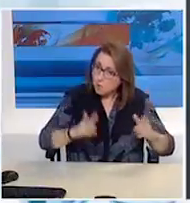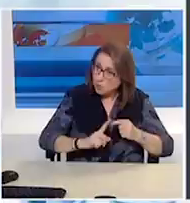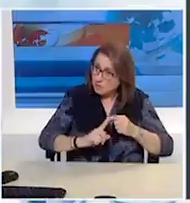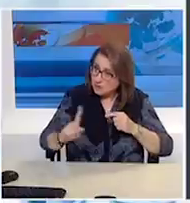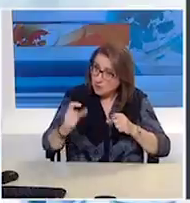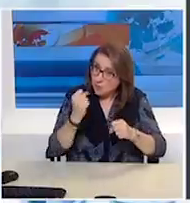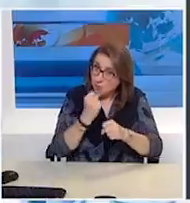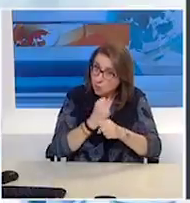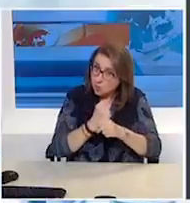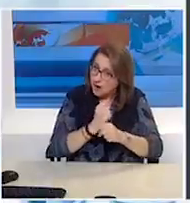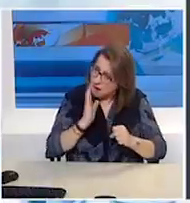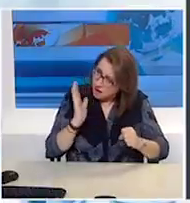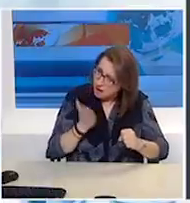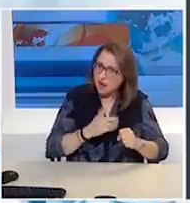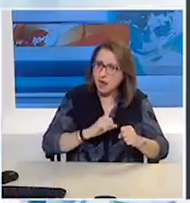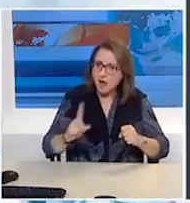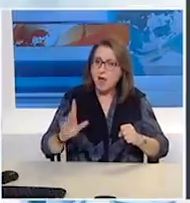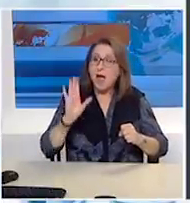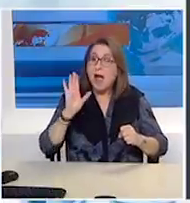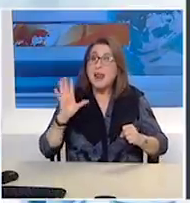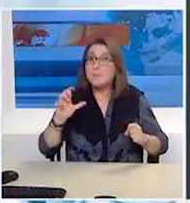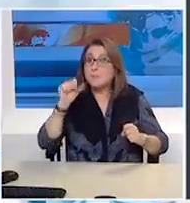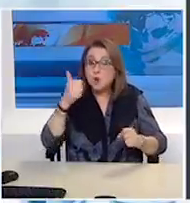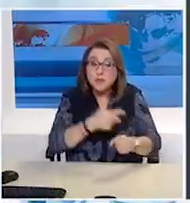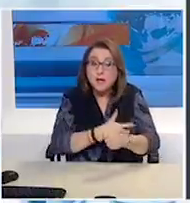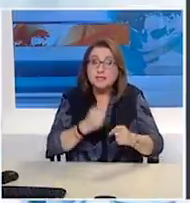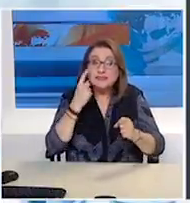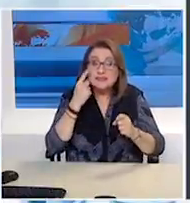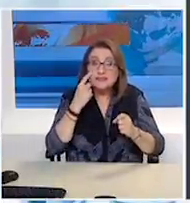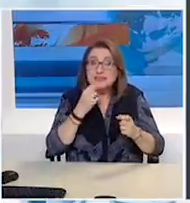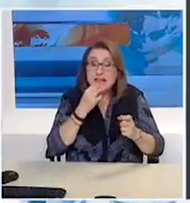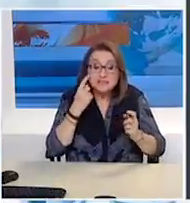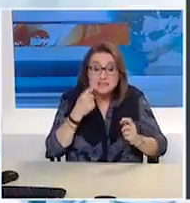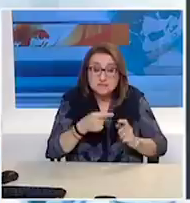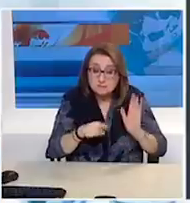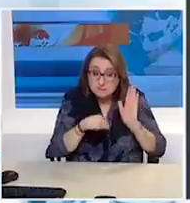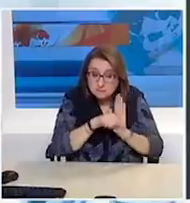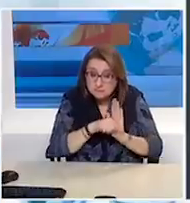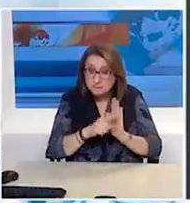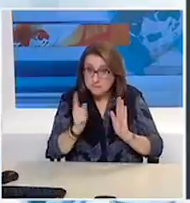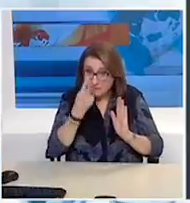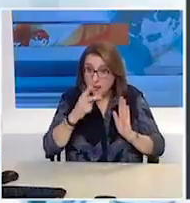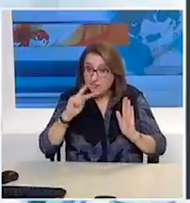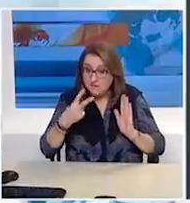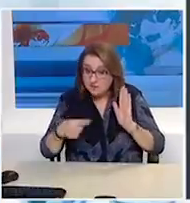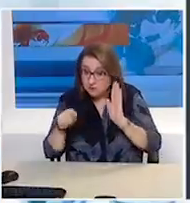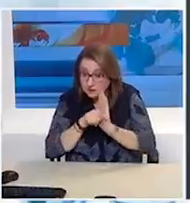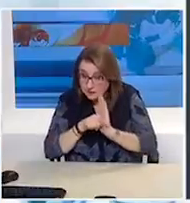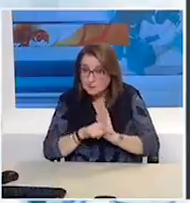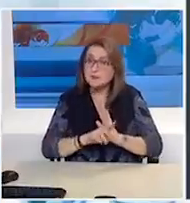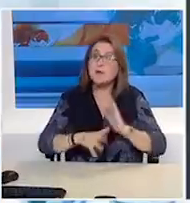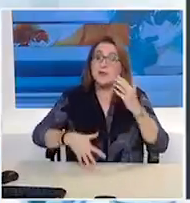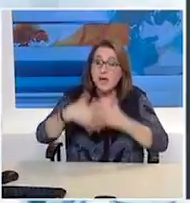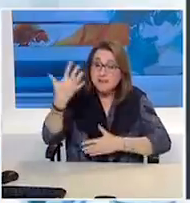εργασία εφόσον έχουν 2 διαδοχικά αρνητικά τεστ, τα οποία θα επαναλαμβάνονταν κάθε 5 ημέρες. Επίσης, αποφασίστηκε από την Περιφέρεια Θεσσαλίας να